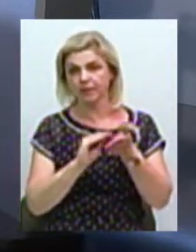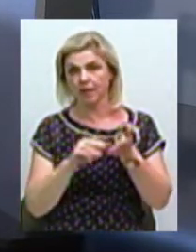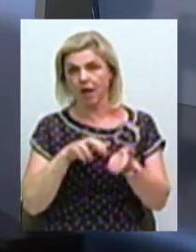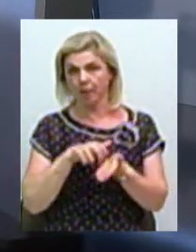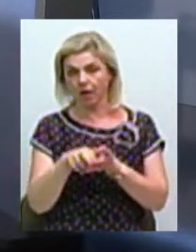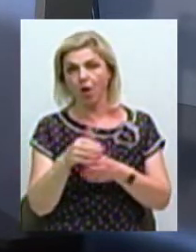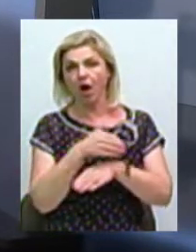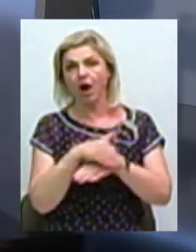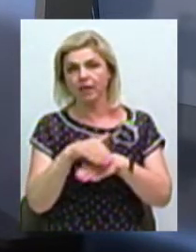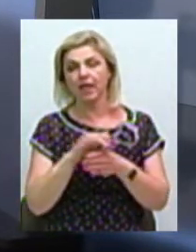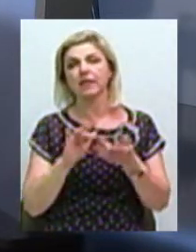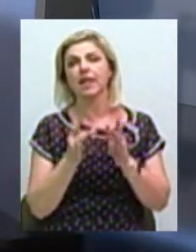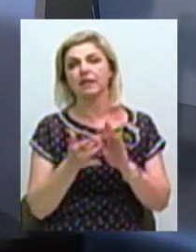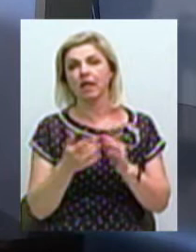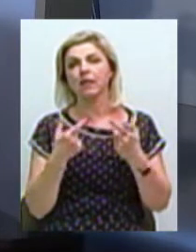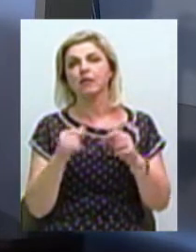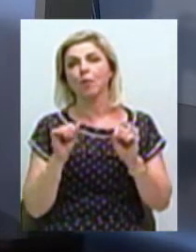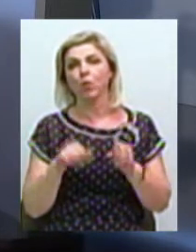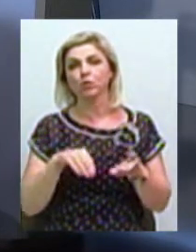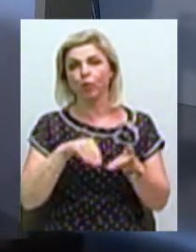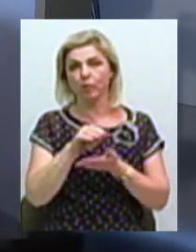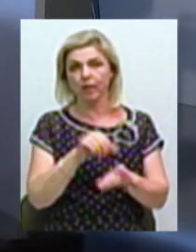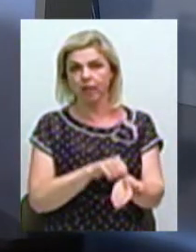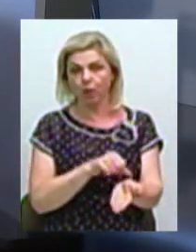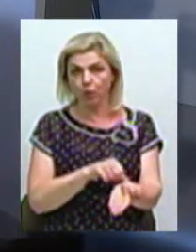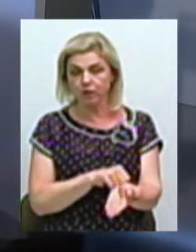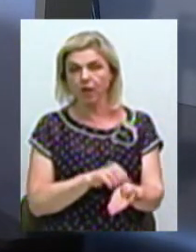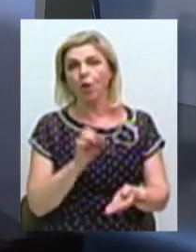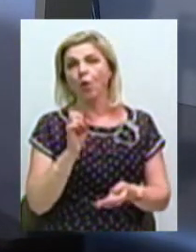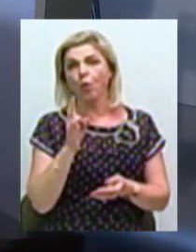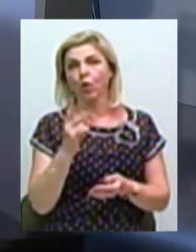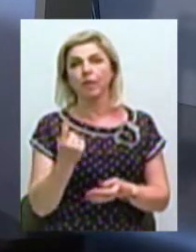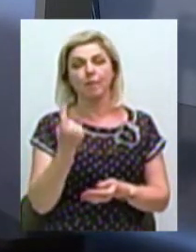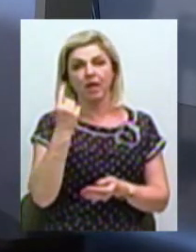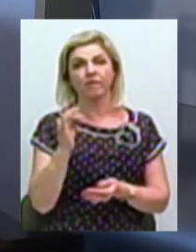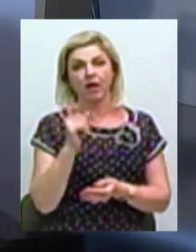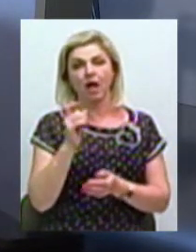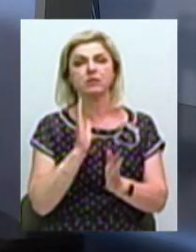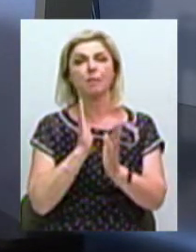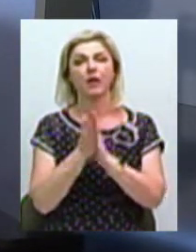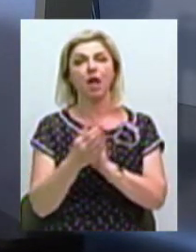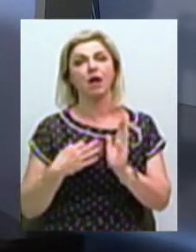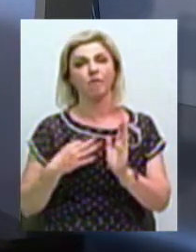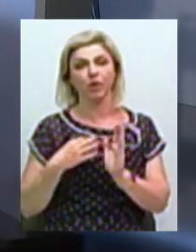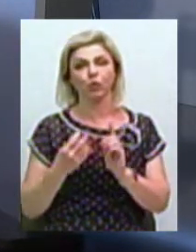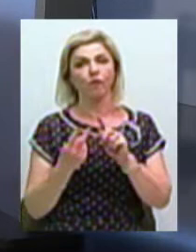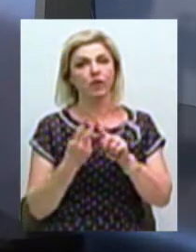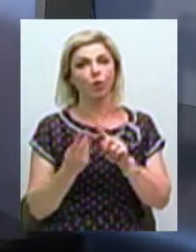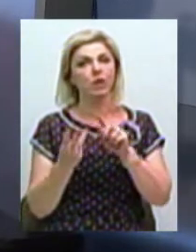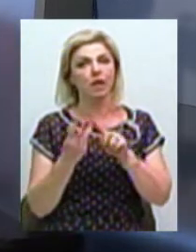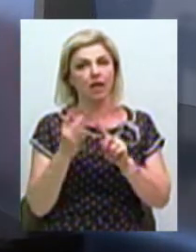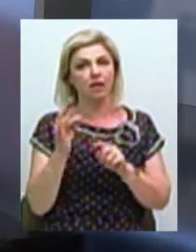адресом интернет-магазина, в котором можно приобрести наркотики, он первый раз пройдет равнодушно, второй, третий разы он